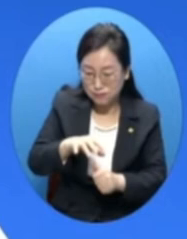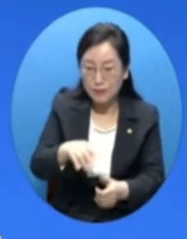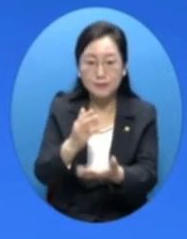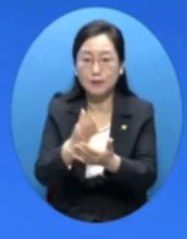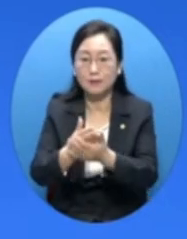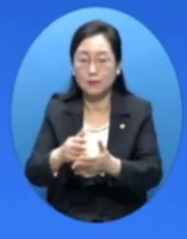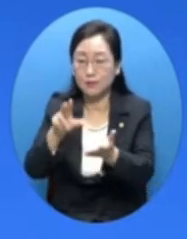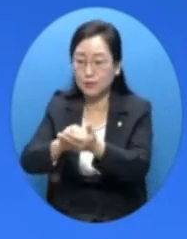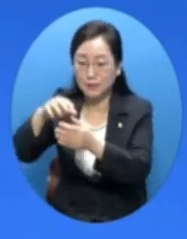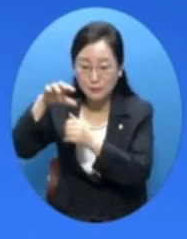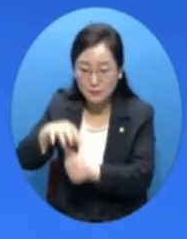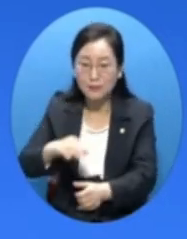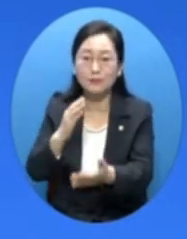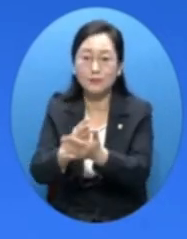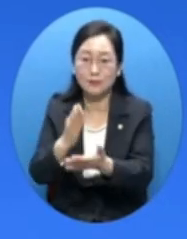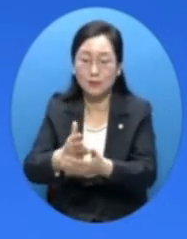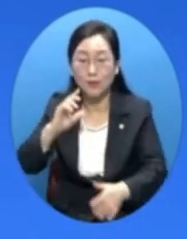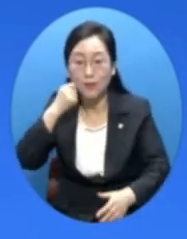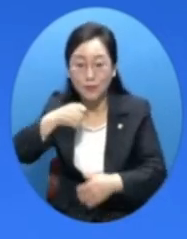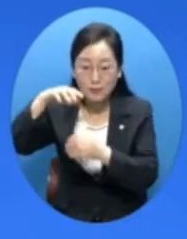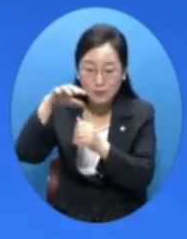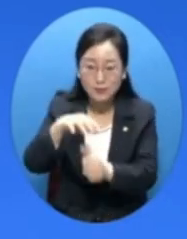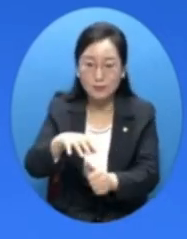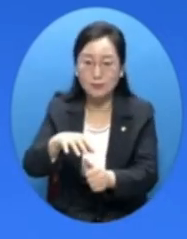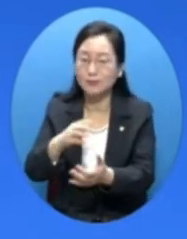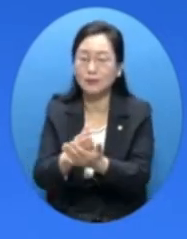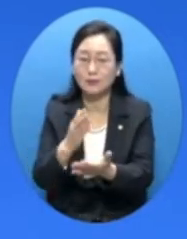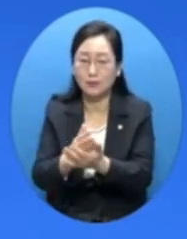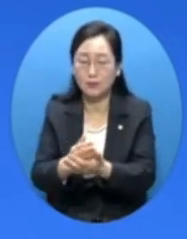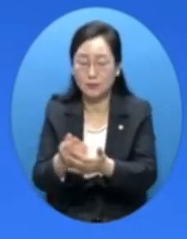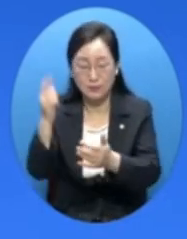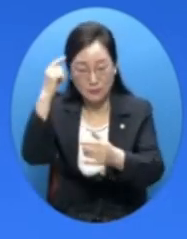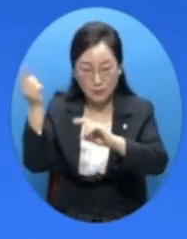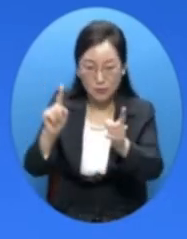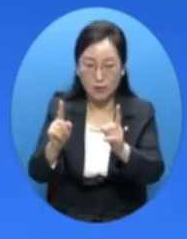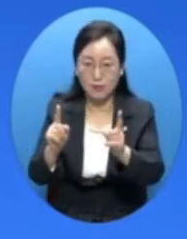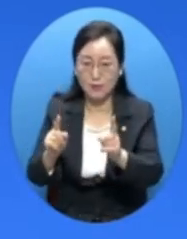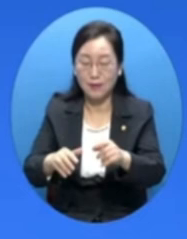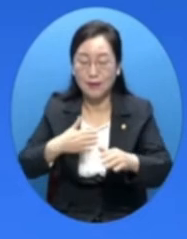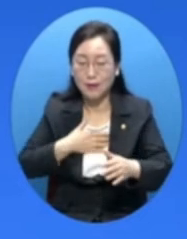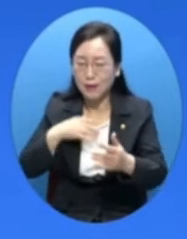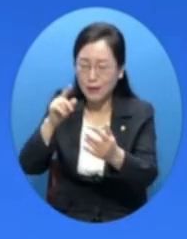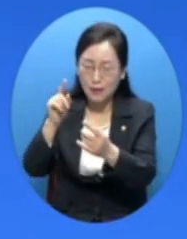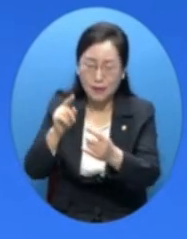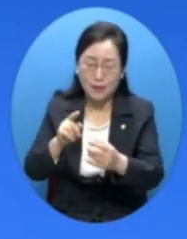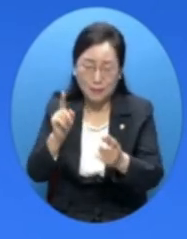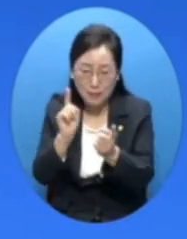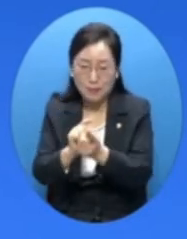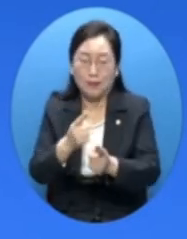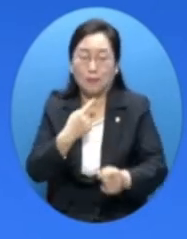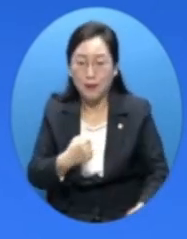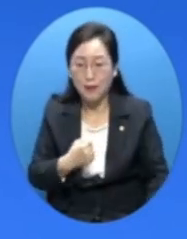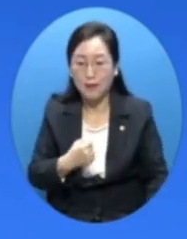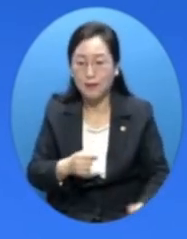문제에 주저앉지 말고, 어려움 가운데 주저앉지 말고 일어나서 내가 만난 주님을 전해야 됩니다. 이